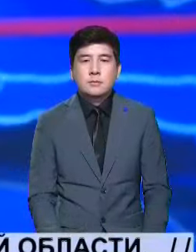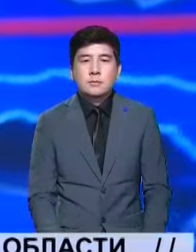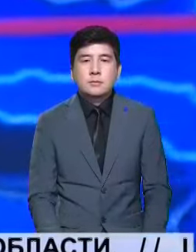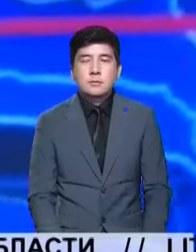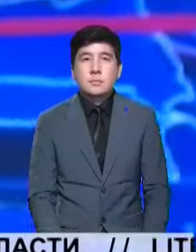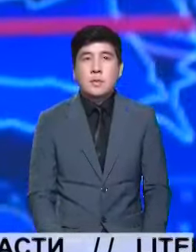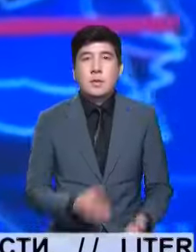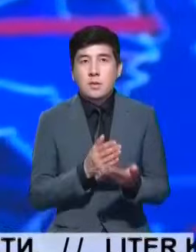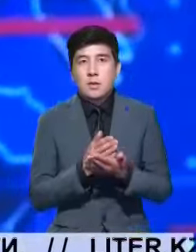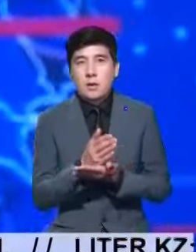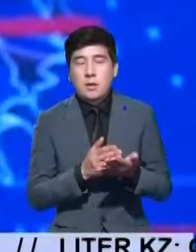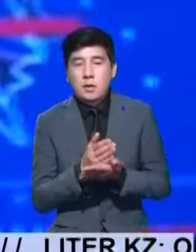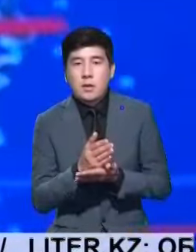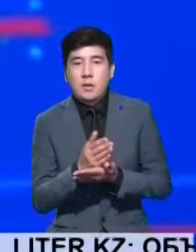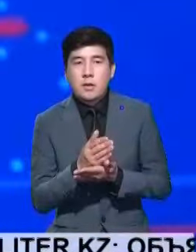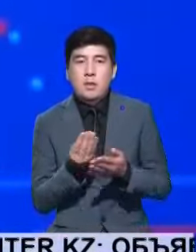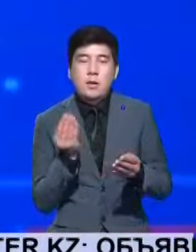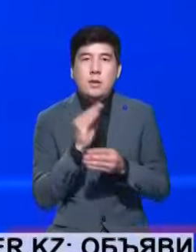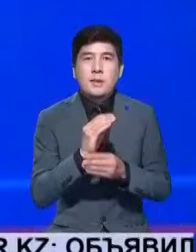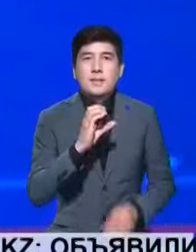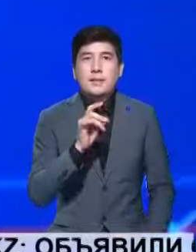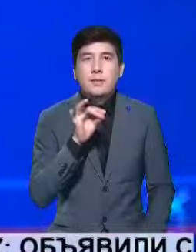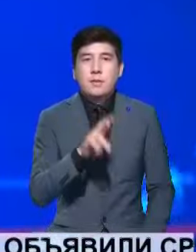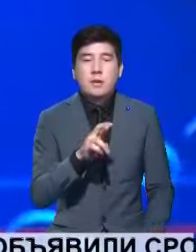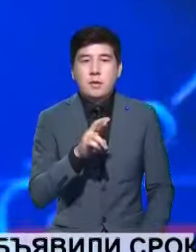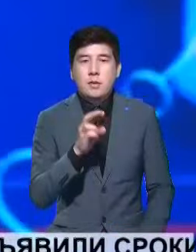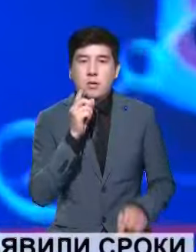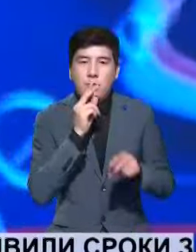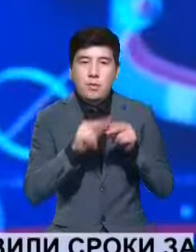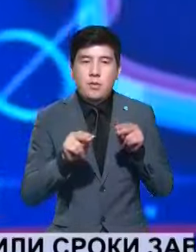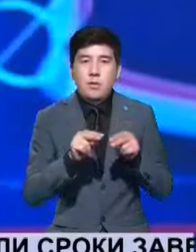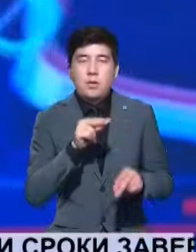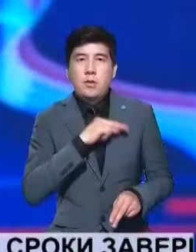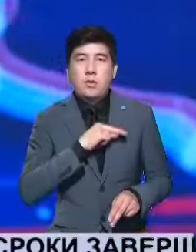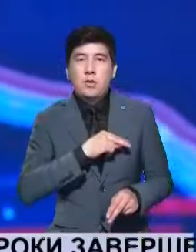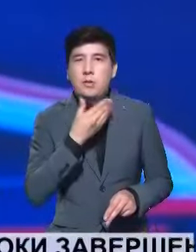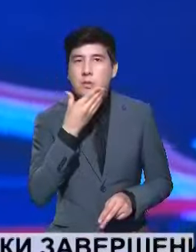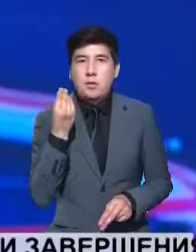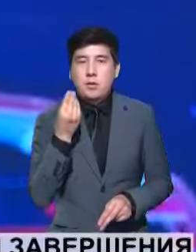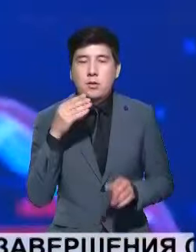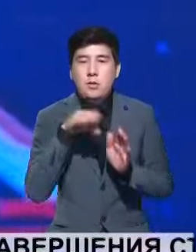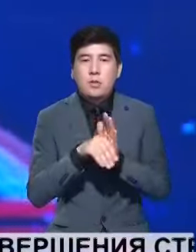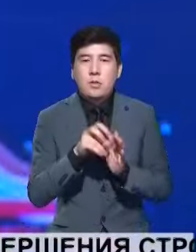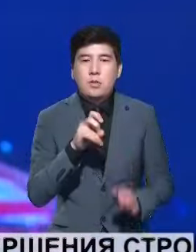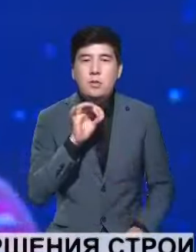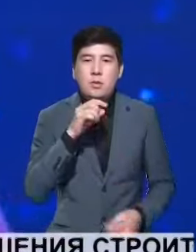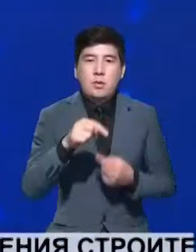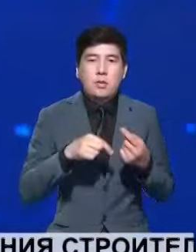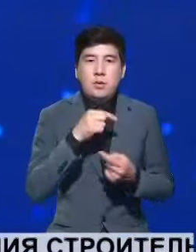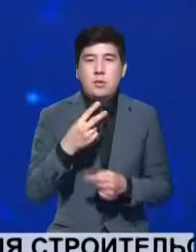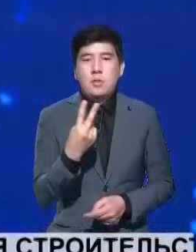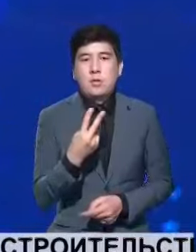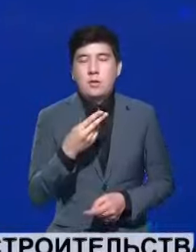Сделал ставку, лишился работы. Госслужащим и военным запретят играть в азартные игры. Поправки по вопросам игорного бизнеса приняли во втором